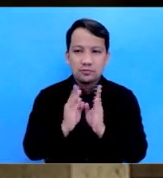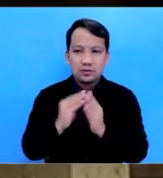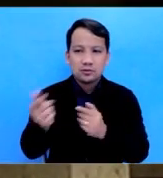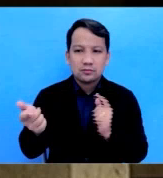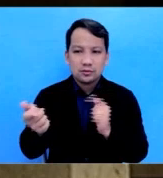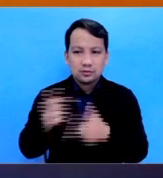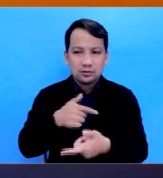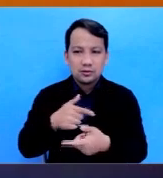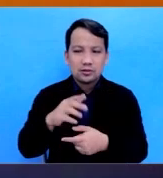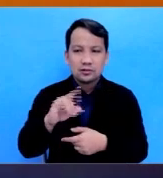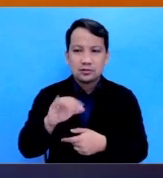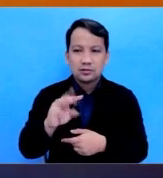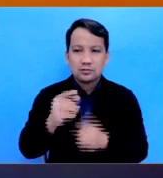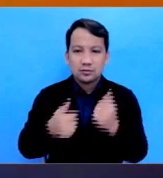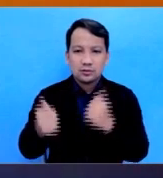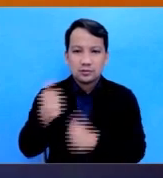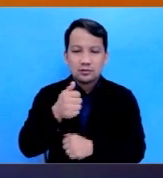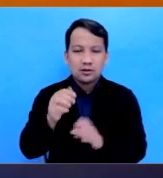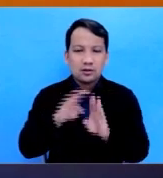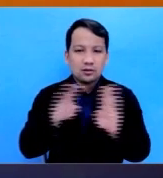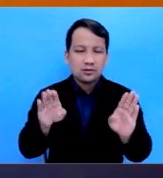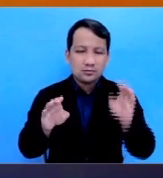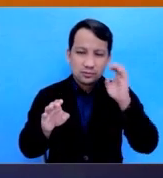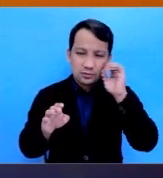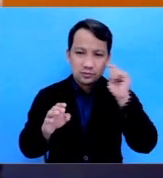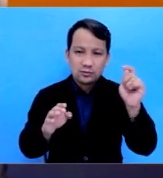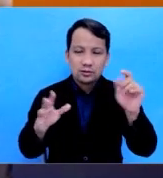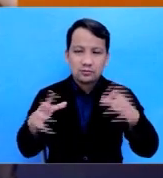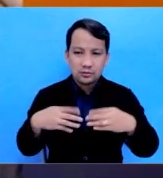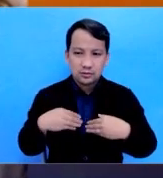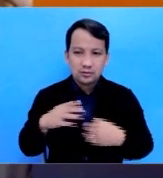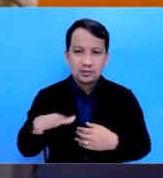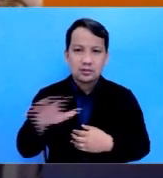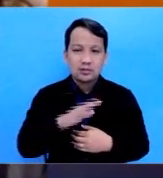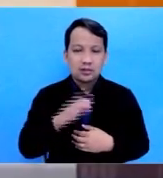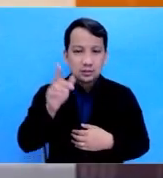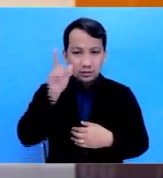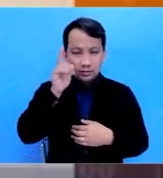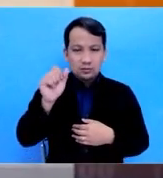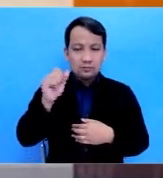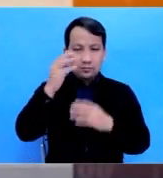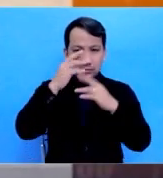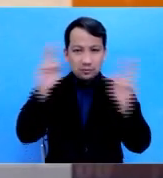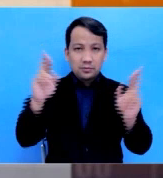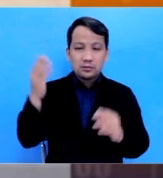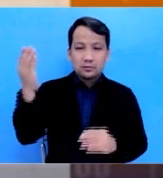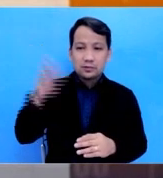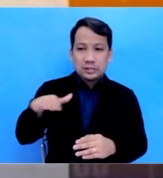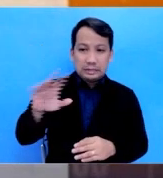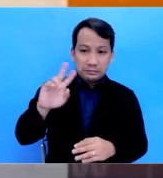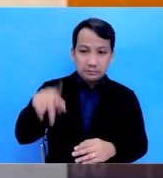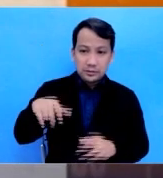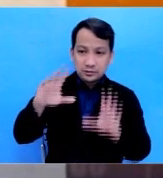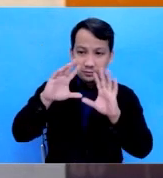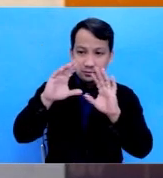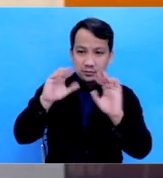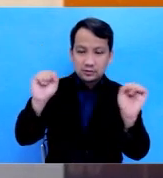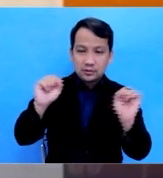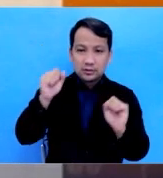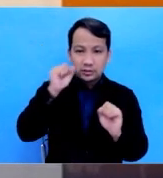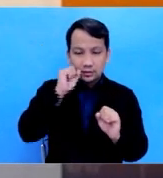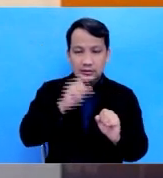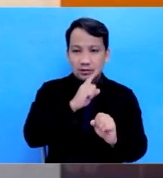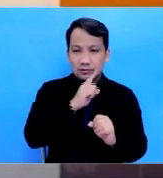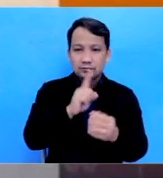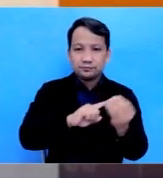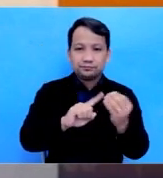sa DSWD. Bukod kay Erwin, tinanggap na rin ni Liloan Mayor at tagapagsalita ni Vice President-elect Sara Duterte na